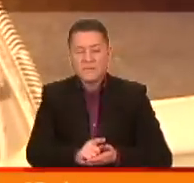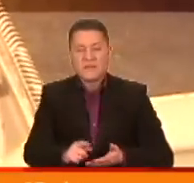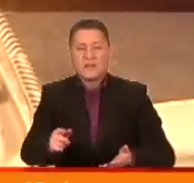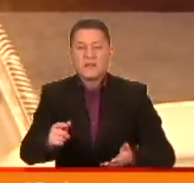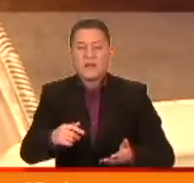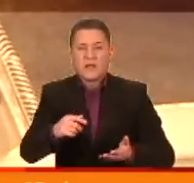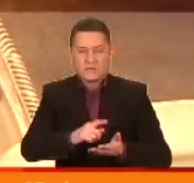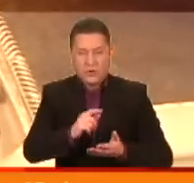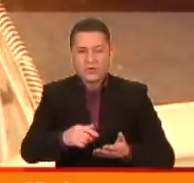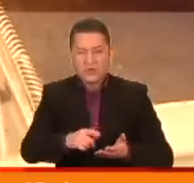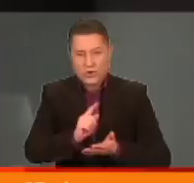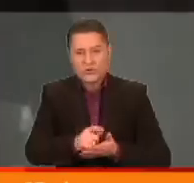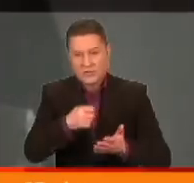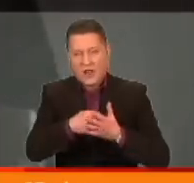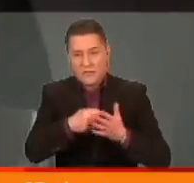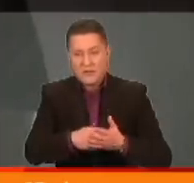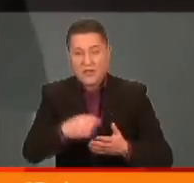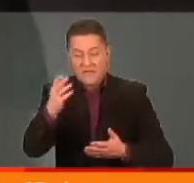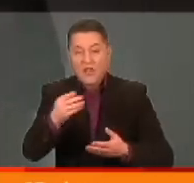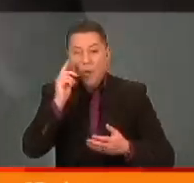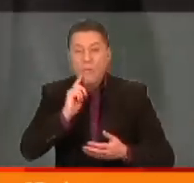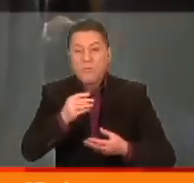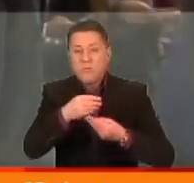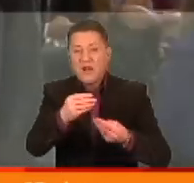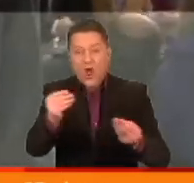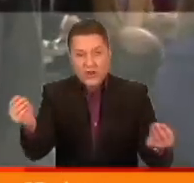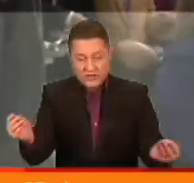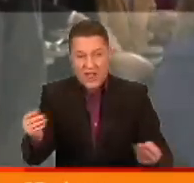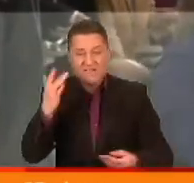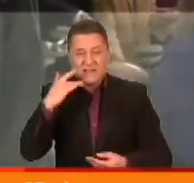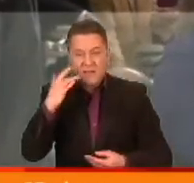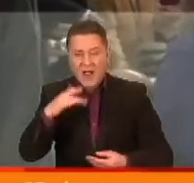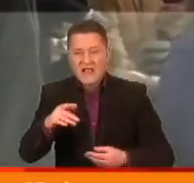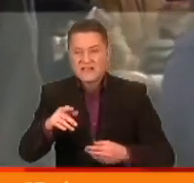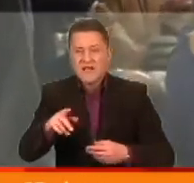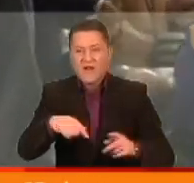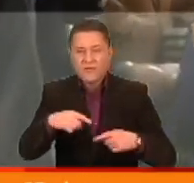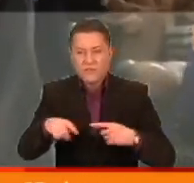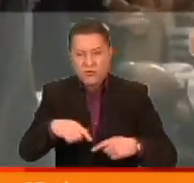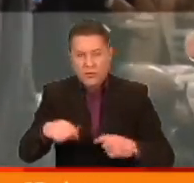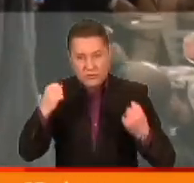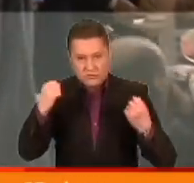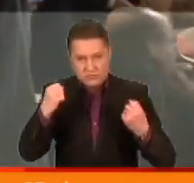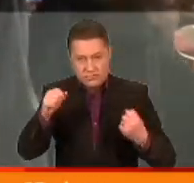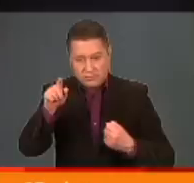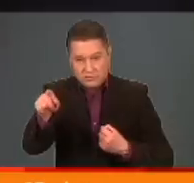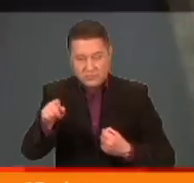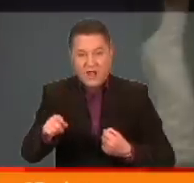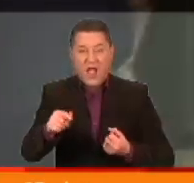традиційні гостини. Фастфудом він пригощав чемпіонів з американського футболу серед вищих навчальних закладів.